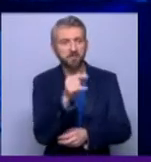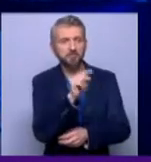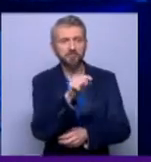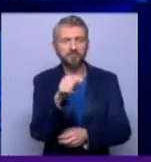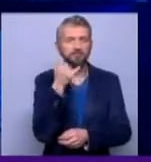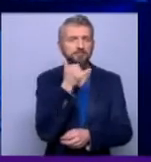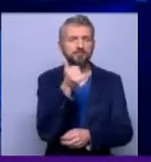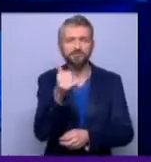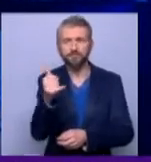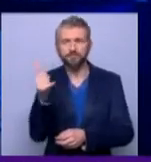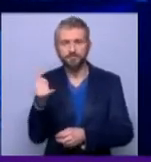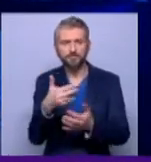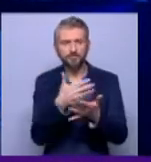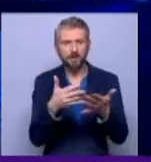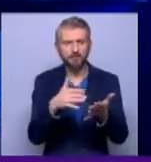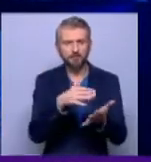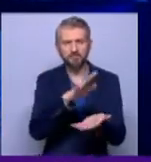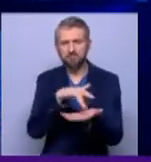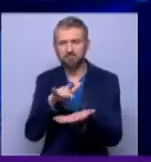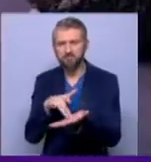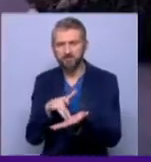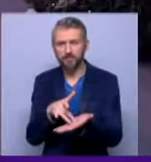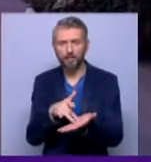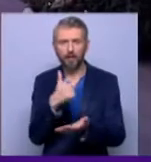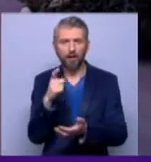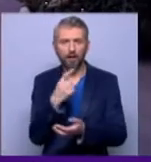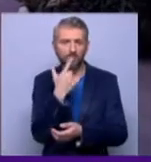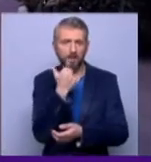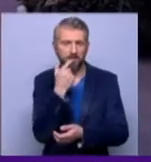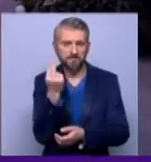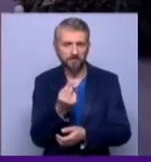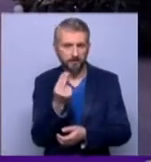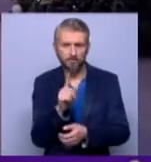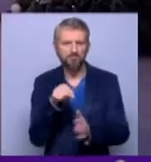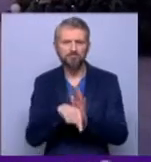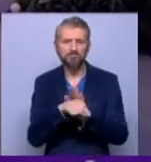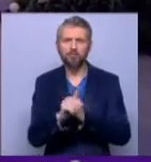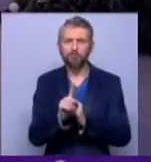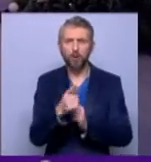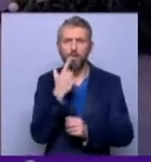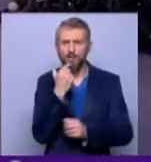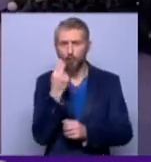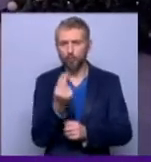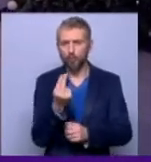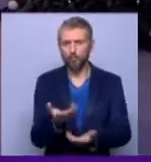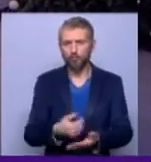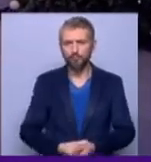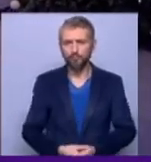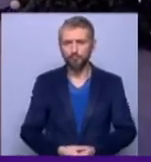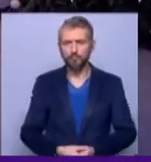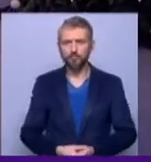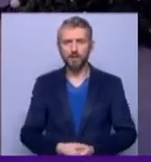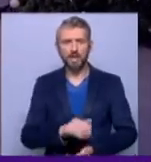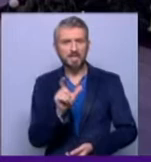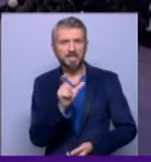містечко, на приміській території Києва, газ червоний. Це що може означати? Червоного кольору мається.